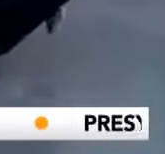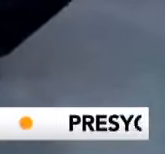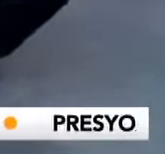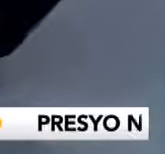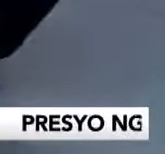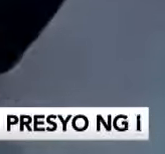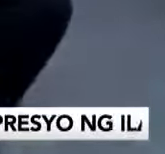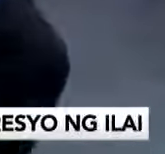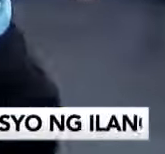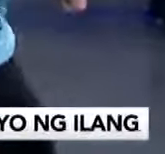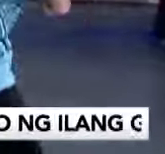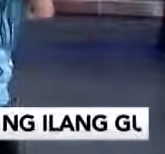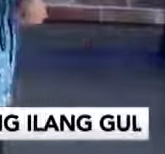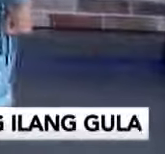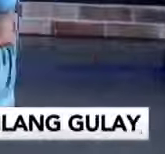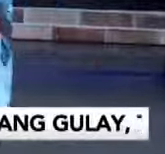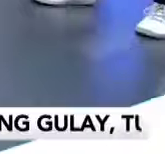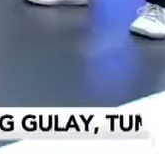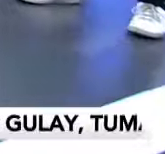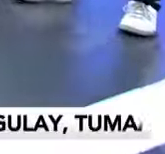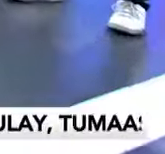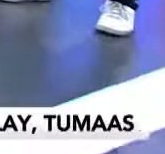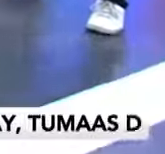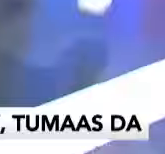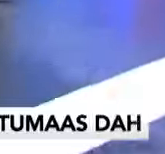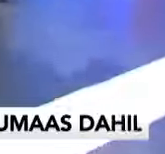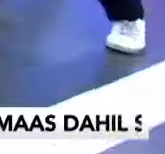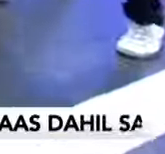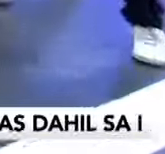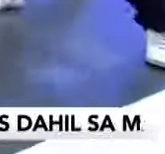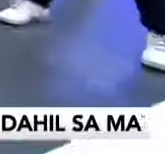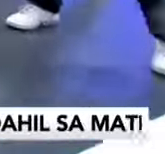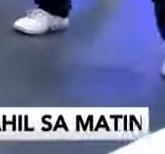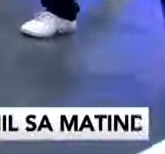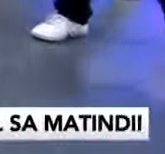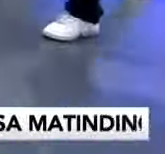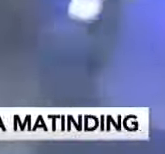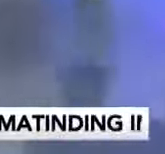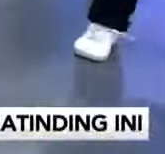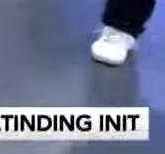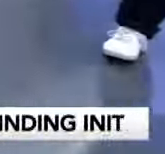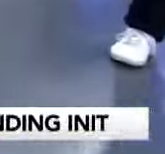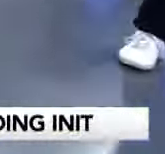next owners, next man. Let me talk to him. Let me talk.